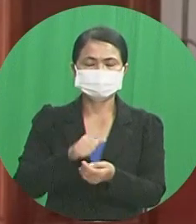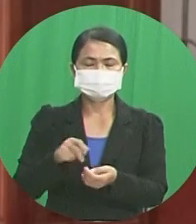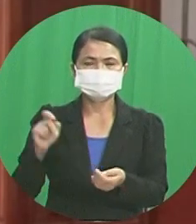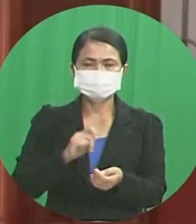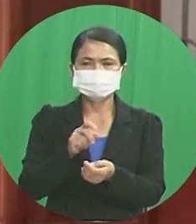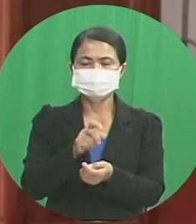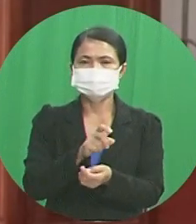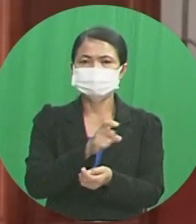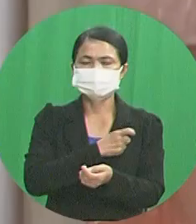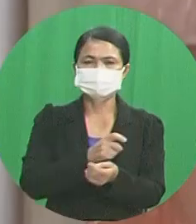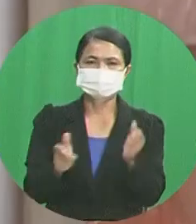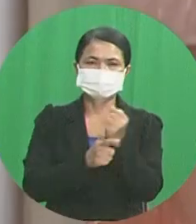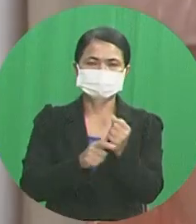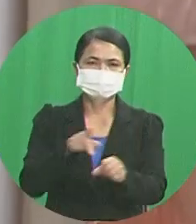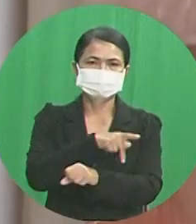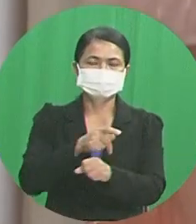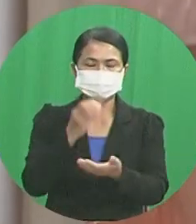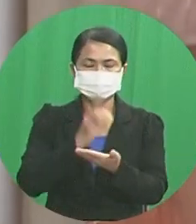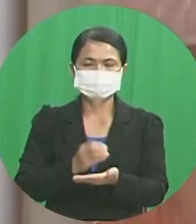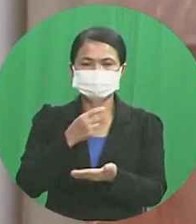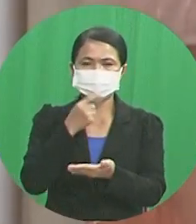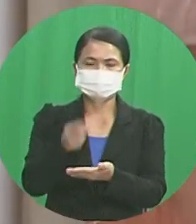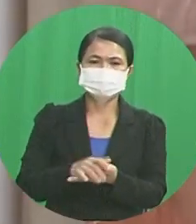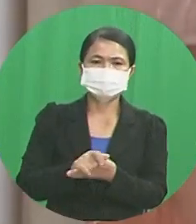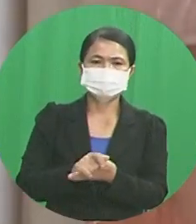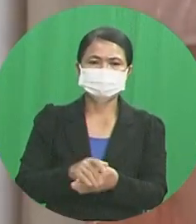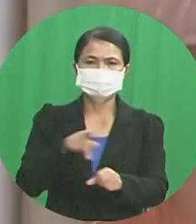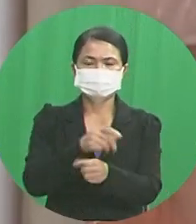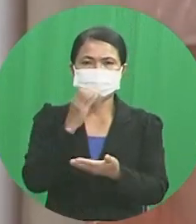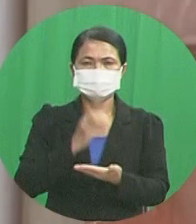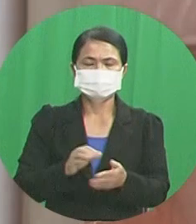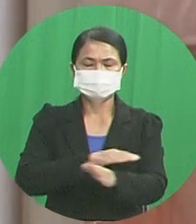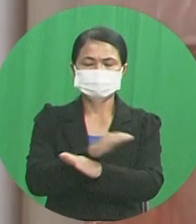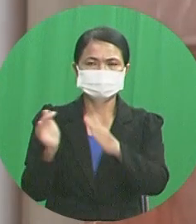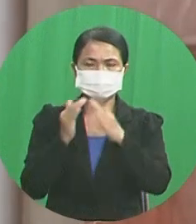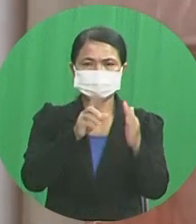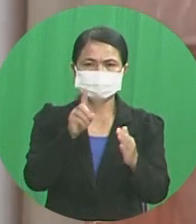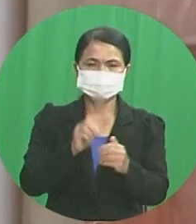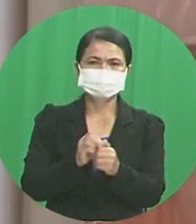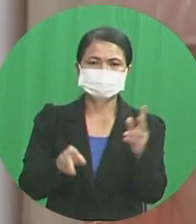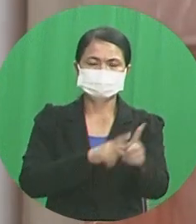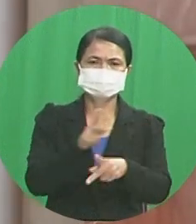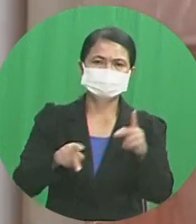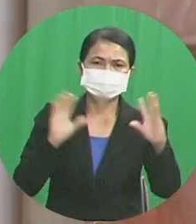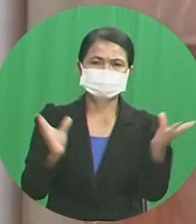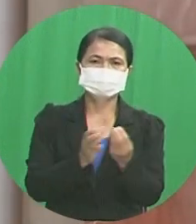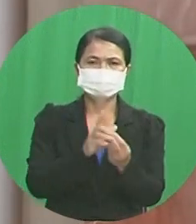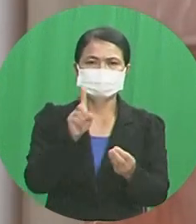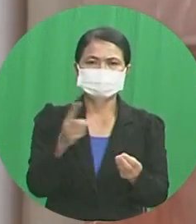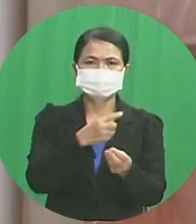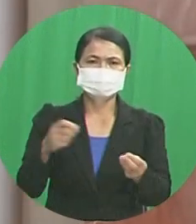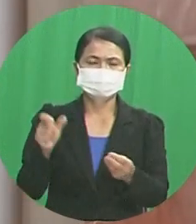សុភូអភិបាលរងខេត្តតាកែវបានមានប្រសាសន៍ថាខេត្តតាកែវមានស្រុកក្រុងចំនួន10មានប្រជាពលរដ្ឋសរុបជាង1លា